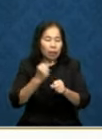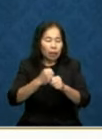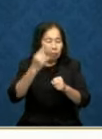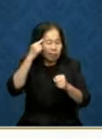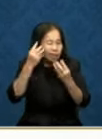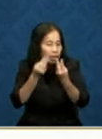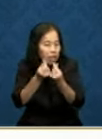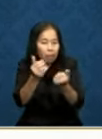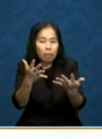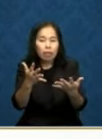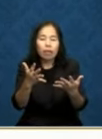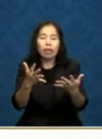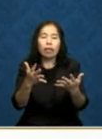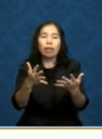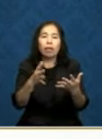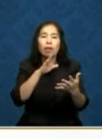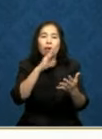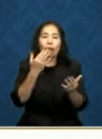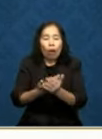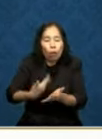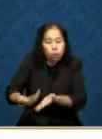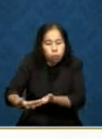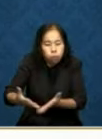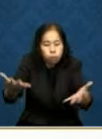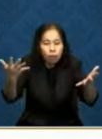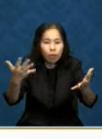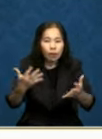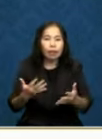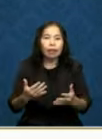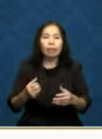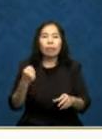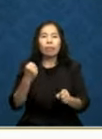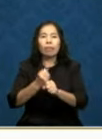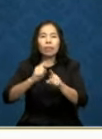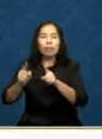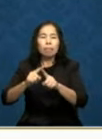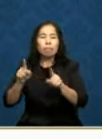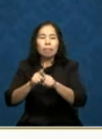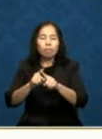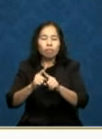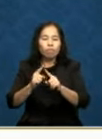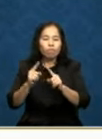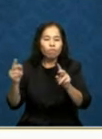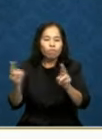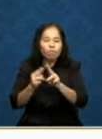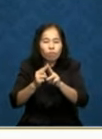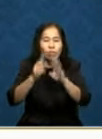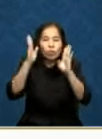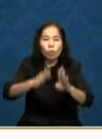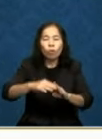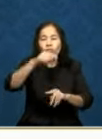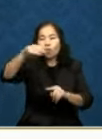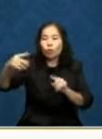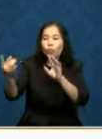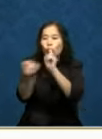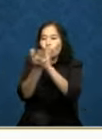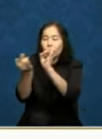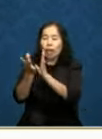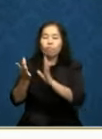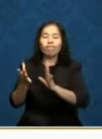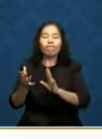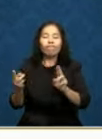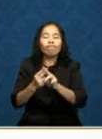อย่างเช่นการใช้เงินเกินขอบเขตการขับรถด้วยความอันตรายหรือว่าการมีเพศสัมพันธ์กับคนแปลกหน้าโดยที่ไม่ป้องกันเป็นต้น